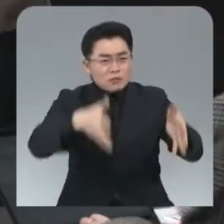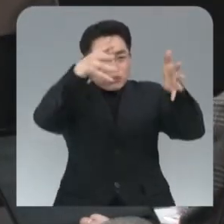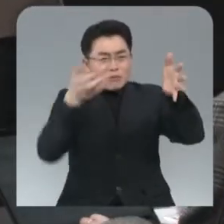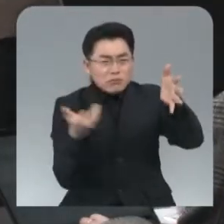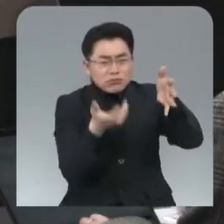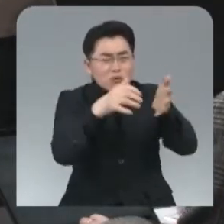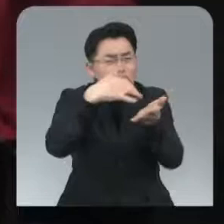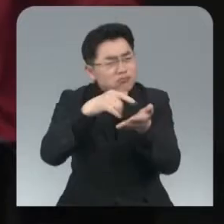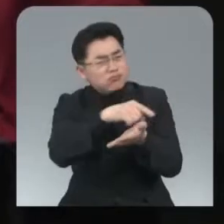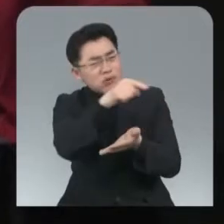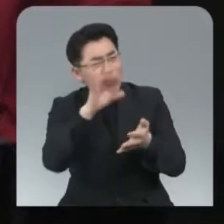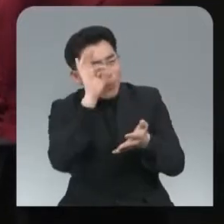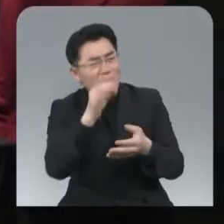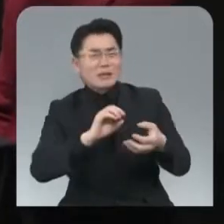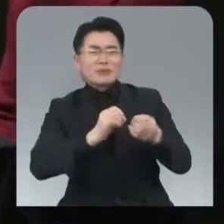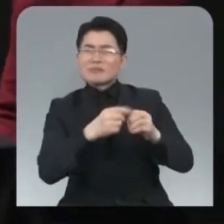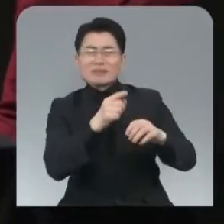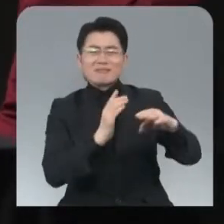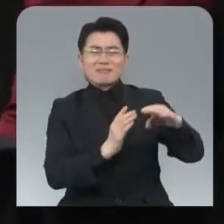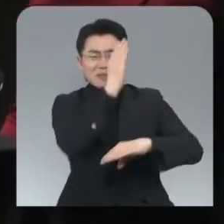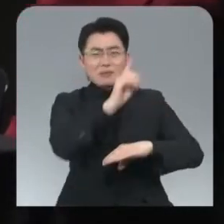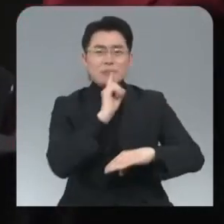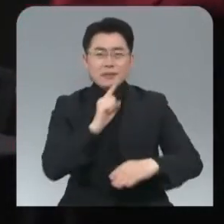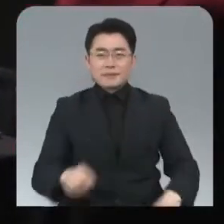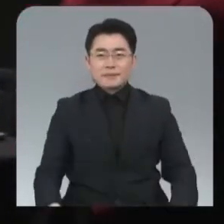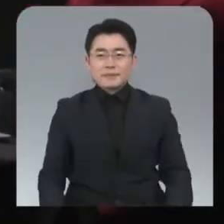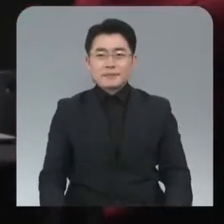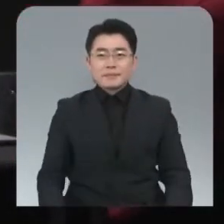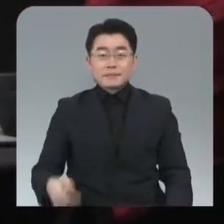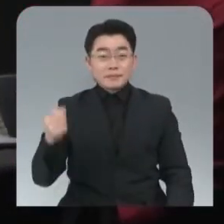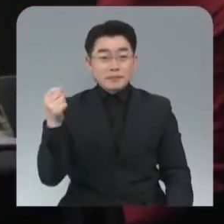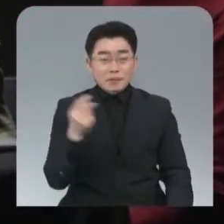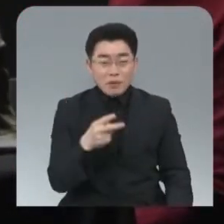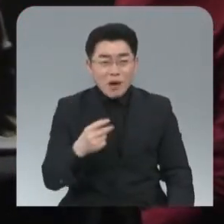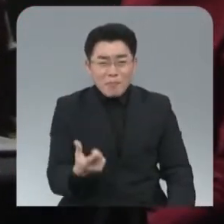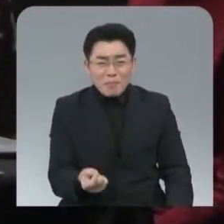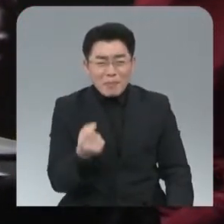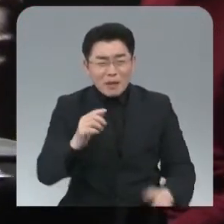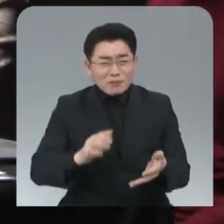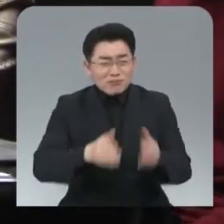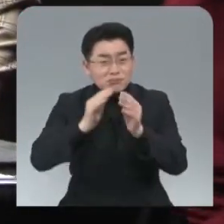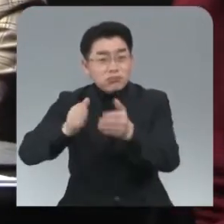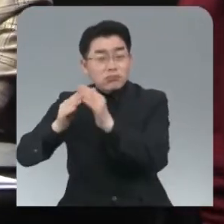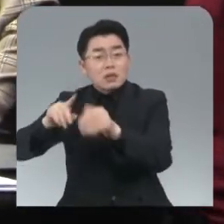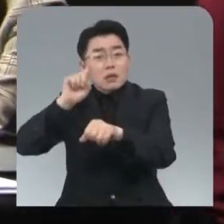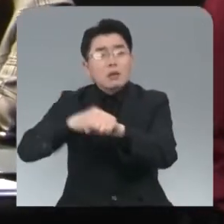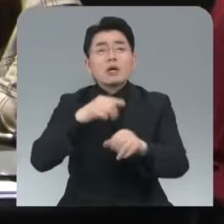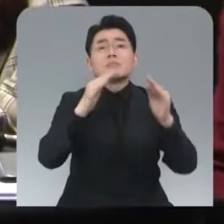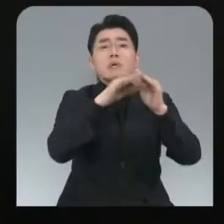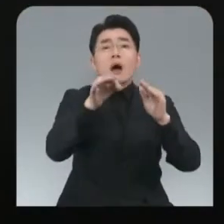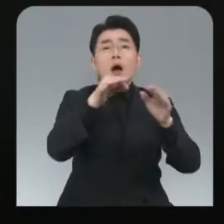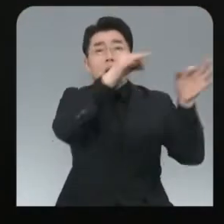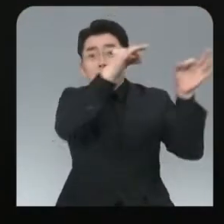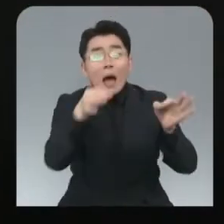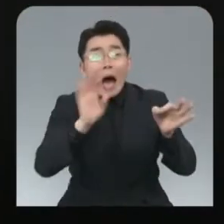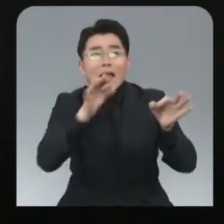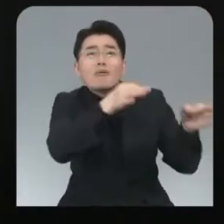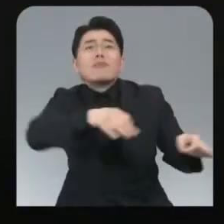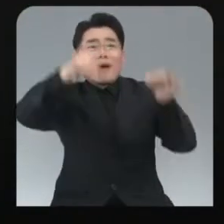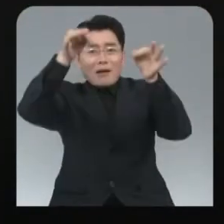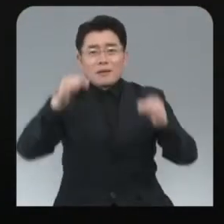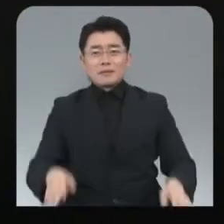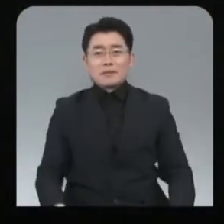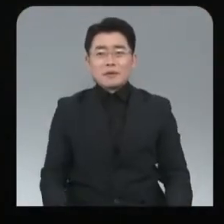넘는다고 밝혔습니다. 공급 속도가 가격에 미칠 영향도 고려해야 한다고 지적합니다. 공급 속도를 두